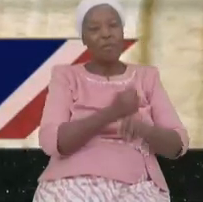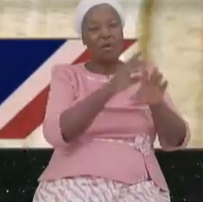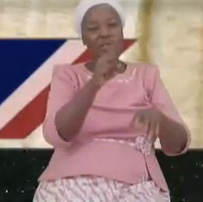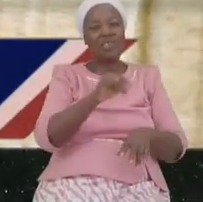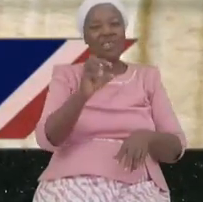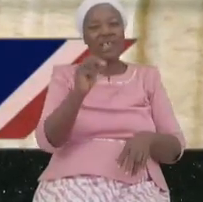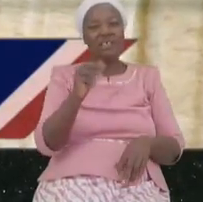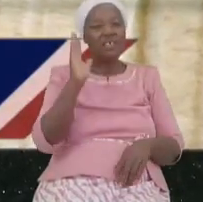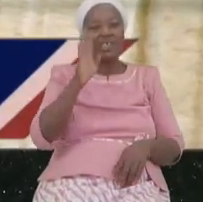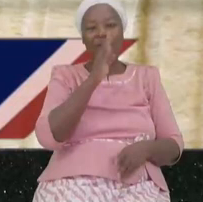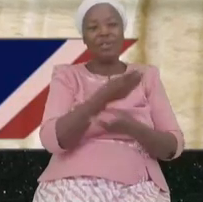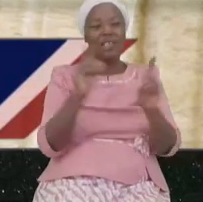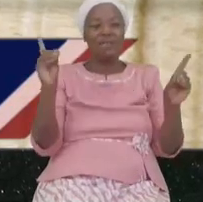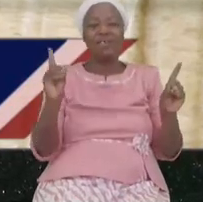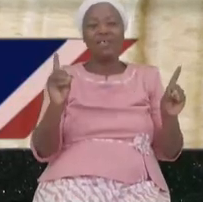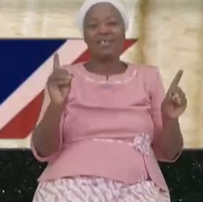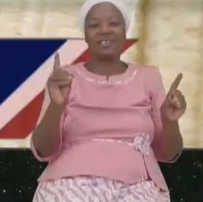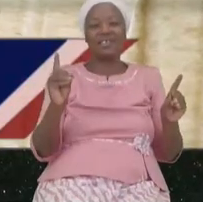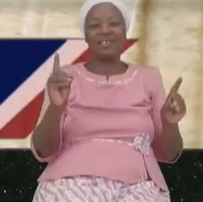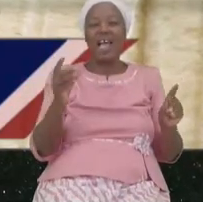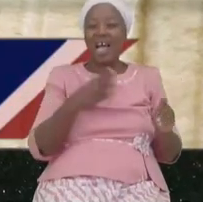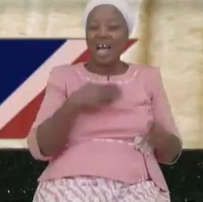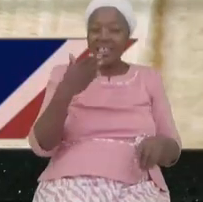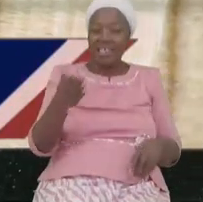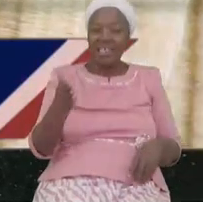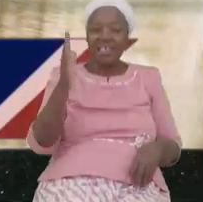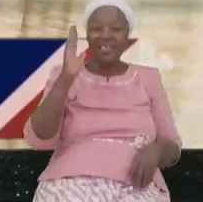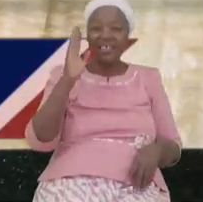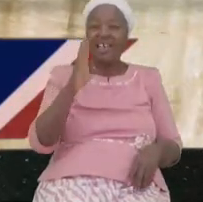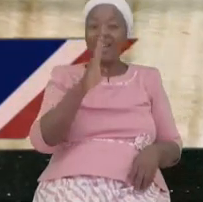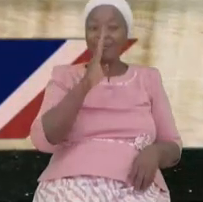Sion. Elle sera sainte.